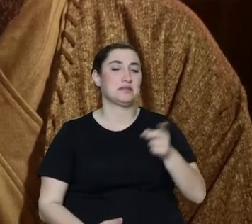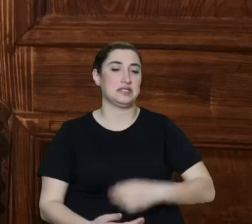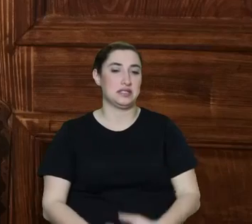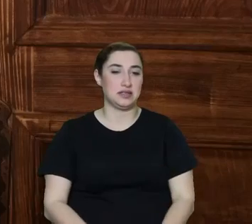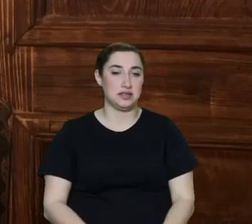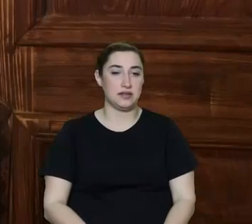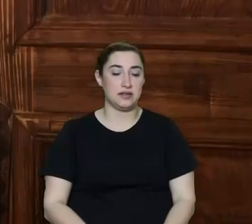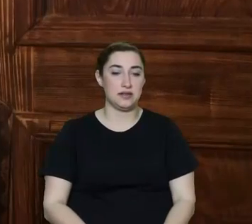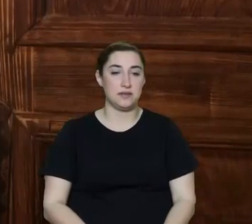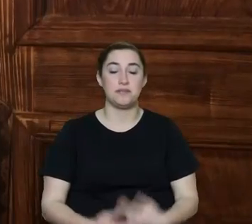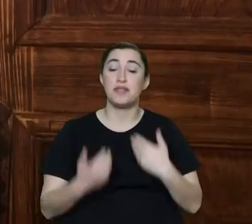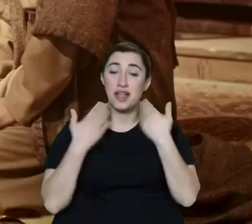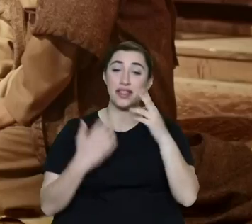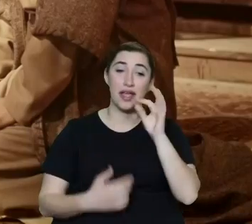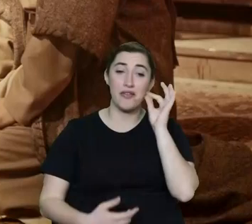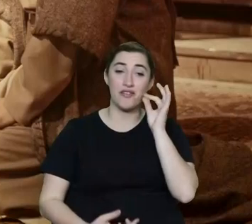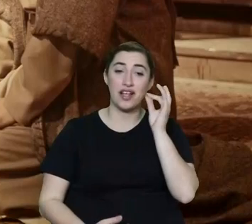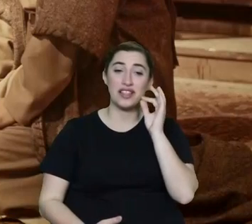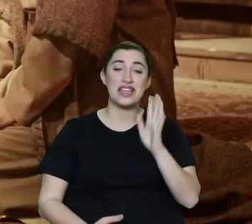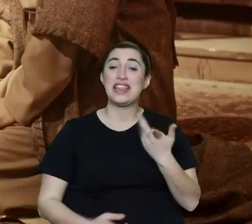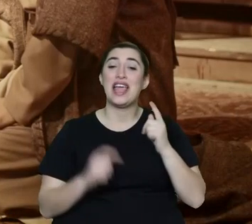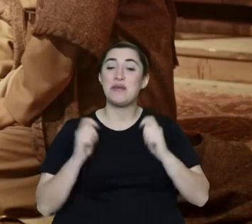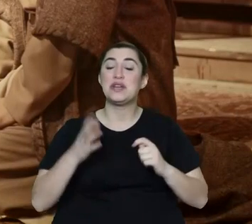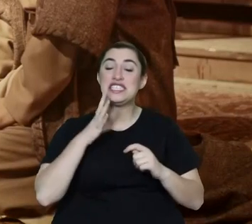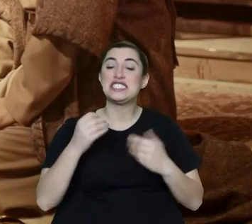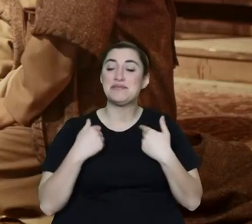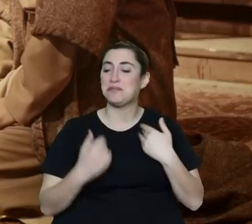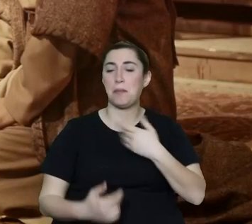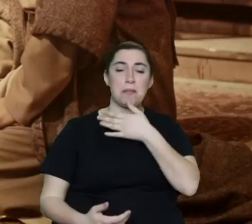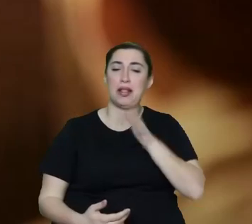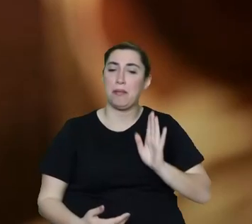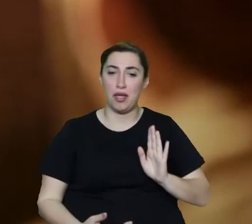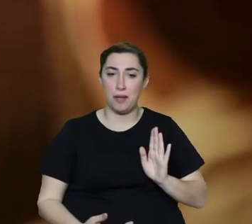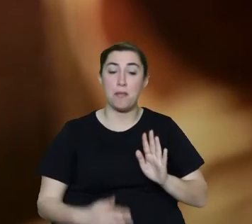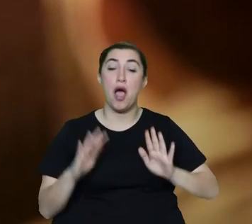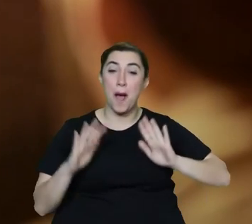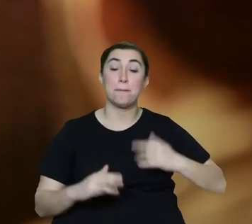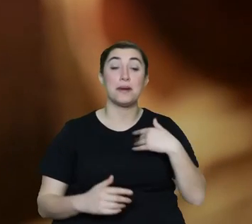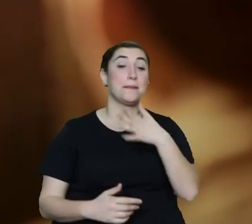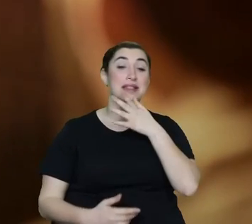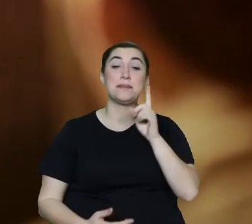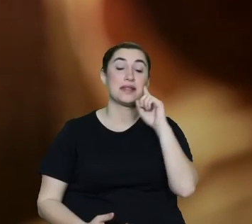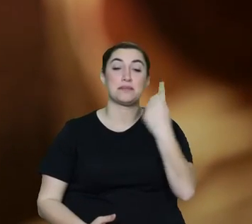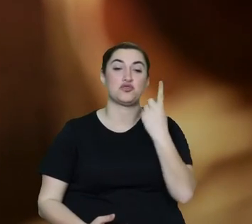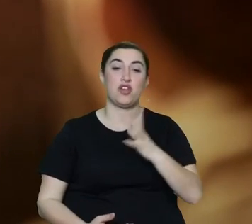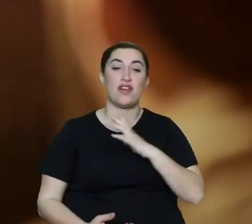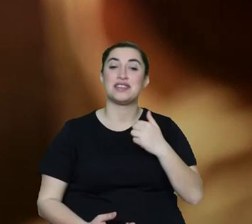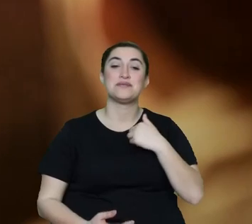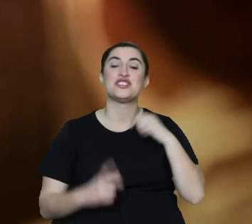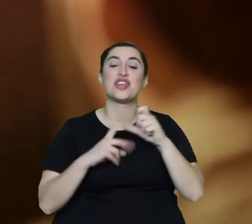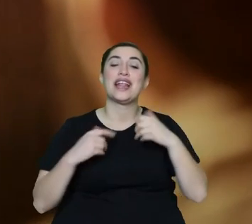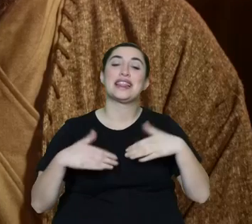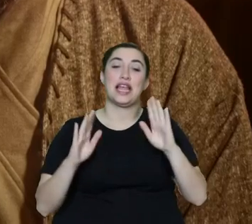olduğunuzu. Kadı Efendi, neciz, kimiz bilmeyiz. Ama biliriz ki biz